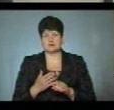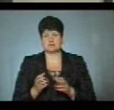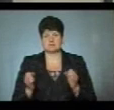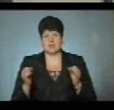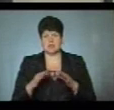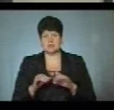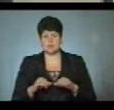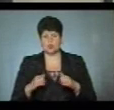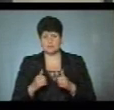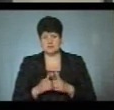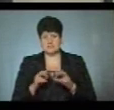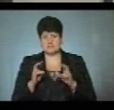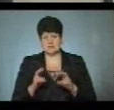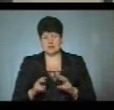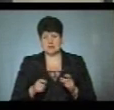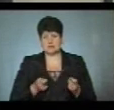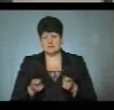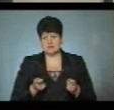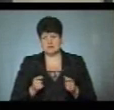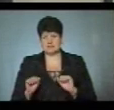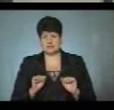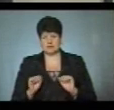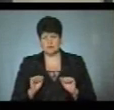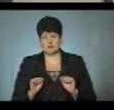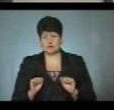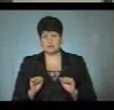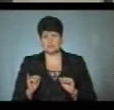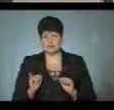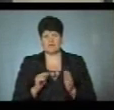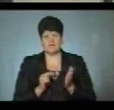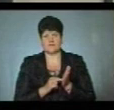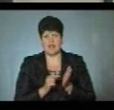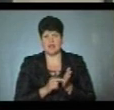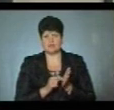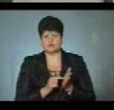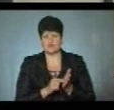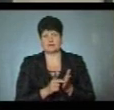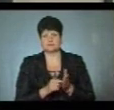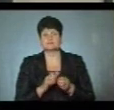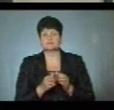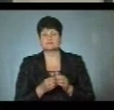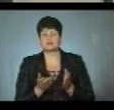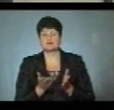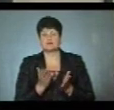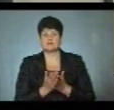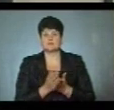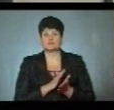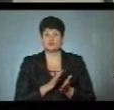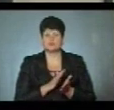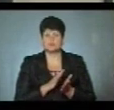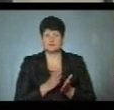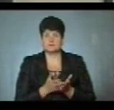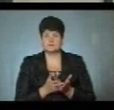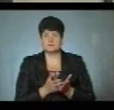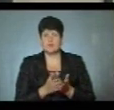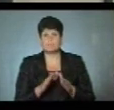збиралася комісія, сідали адміністрації, керівники, ми вказували на недоліки, які були на час,